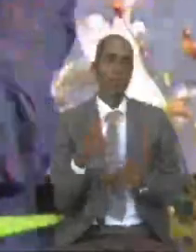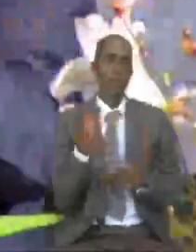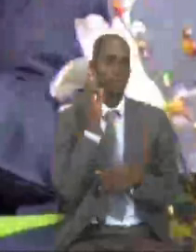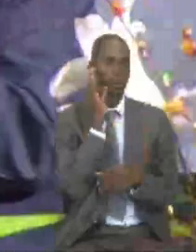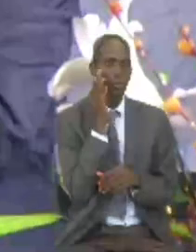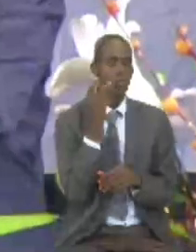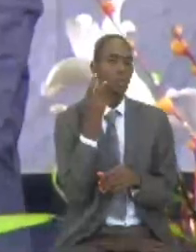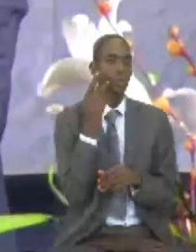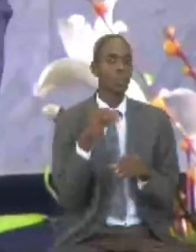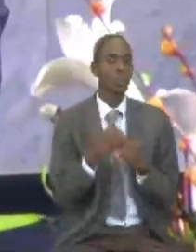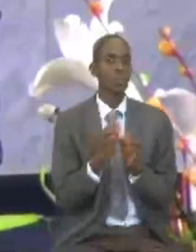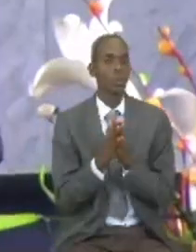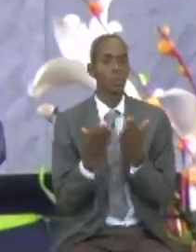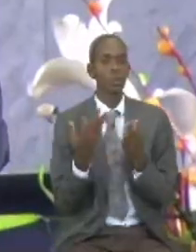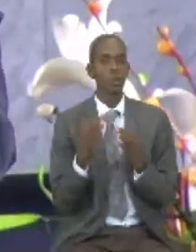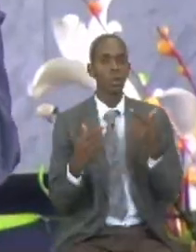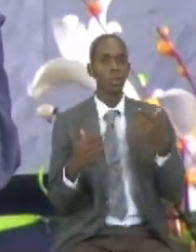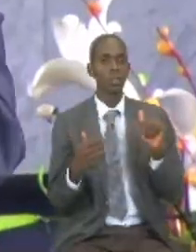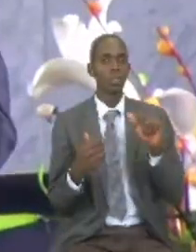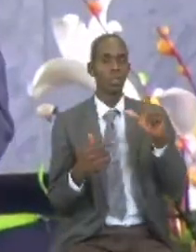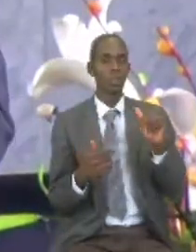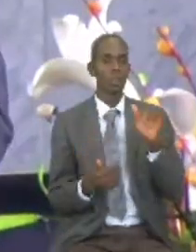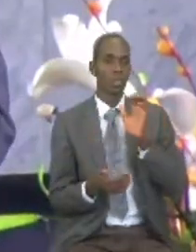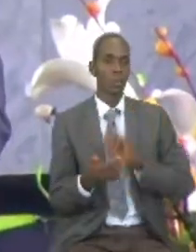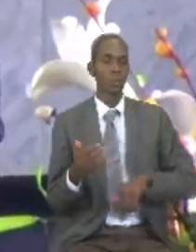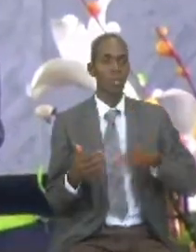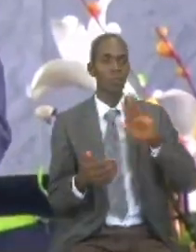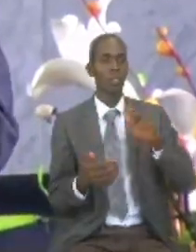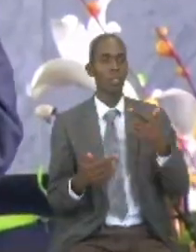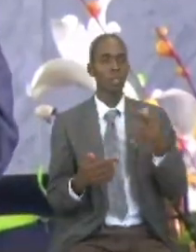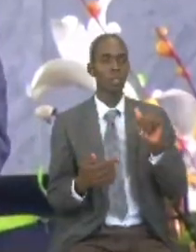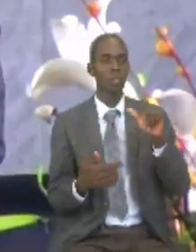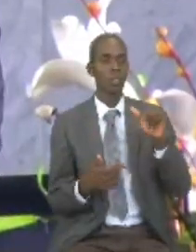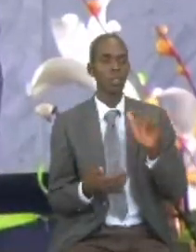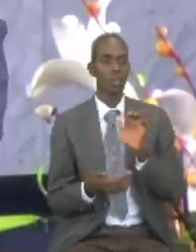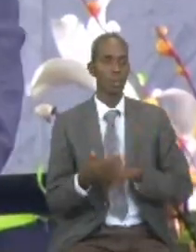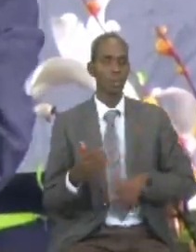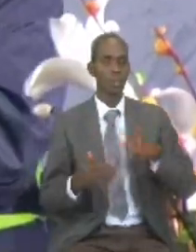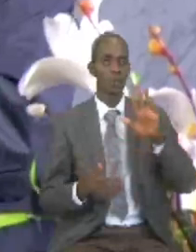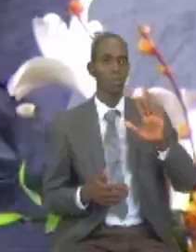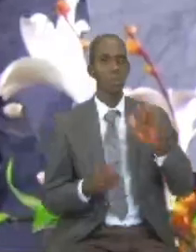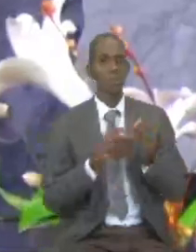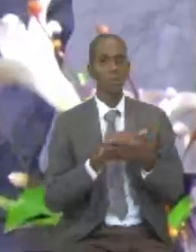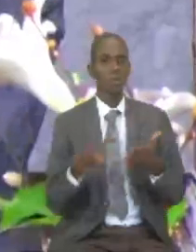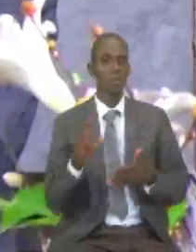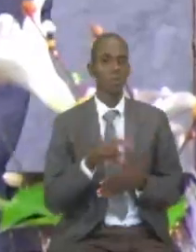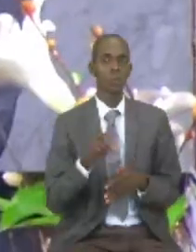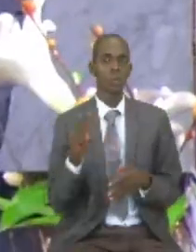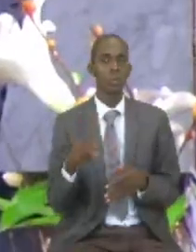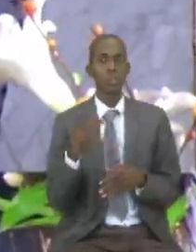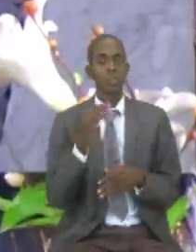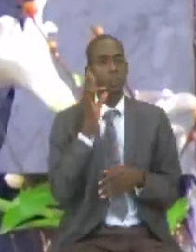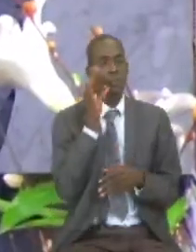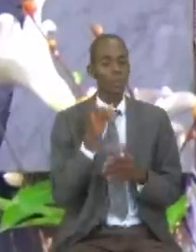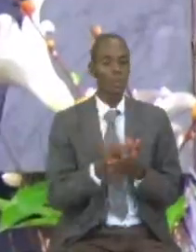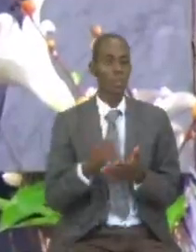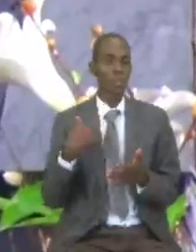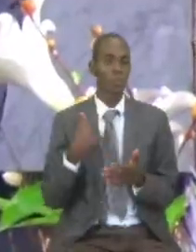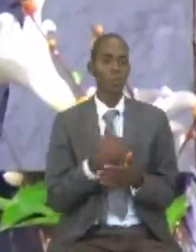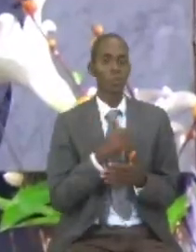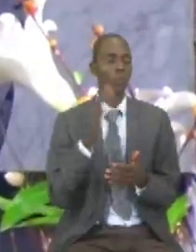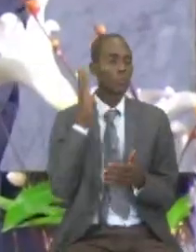de fruits portons-nous? Nous allons au Galates 5. Galates 5, 22. Les fruits que nous